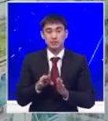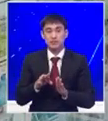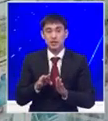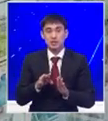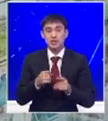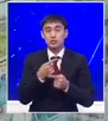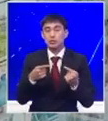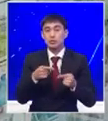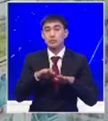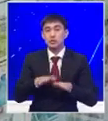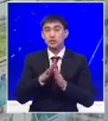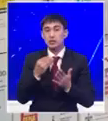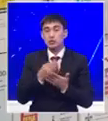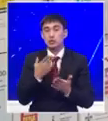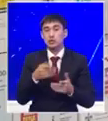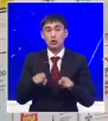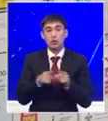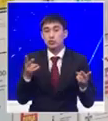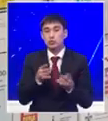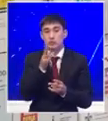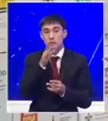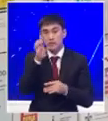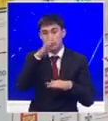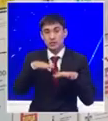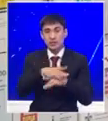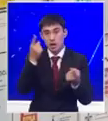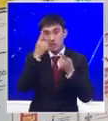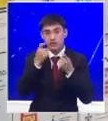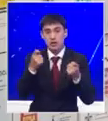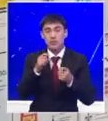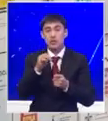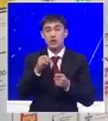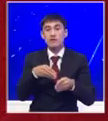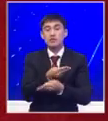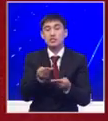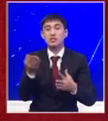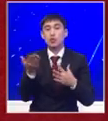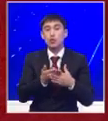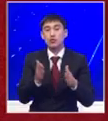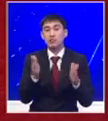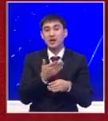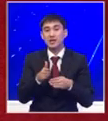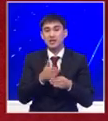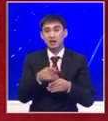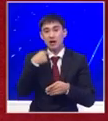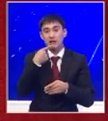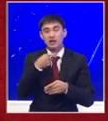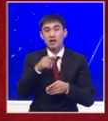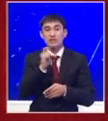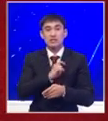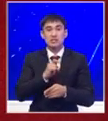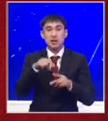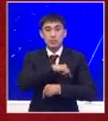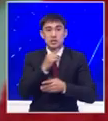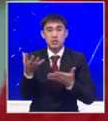чем в других местах именно в такой нужный момент в стране объявили о выдаче льготных микрокредитов Как говорит владелец аптеки